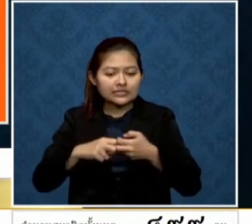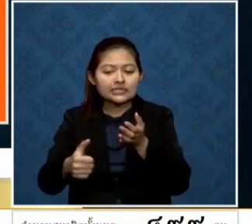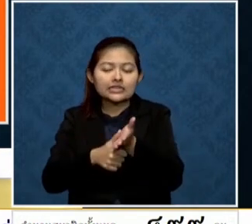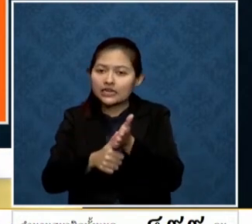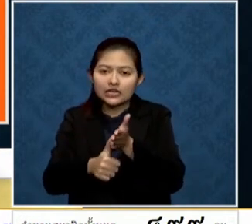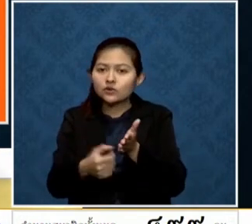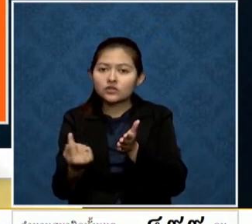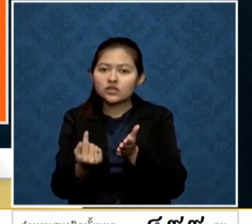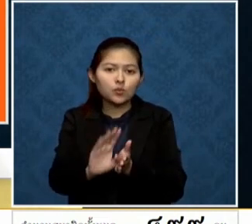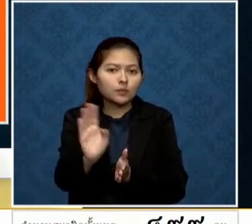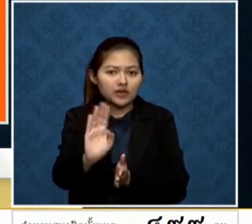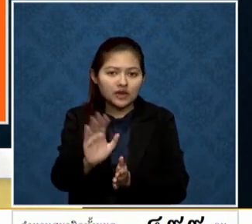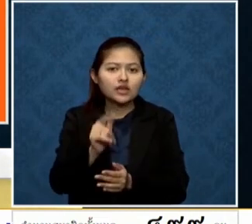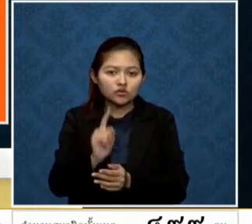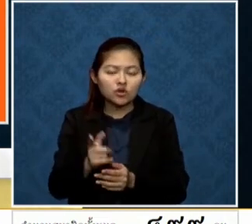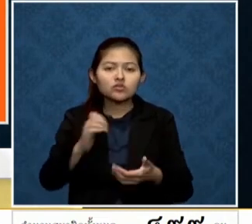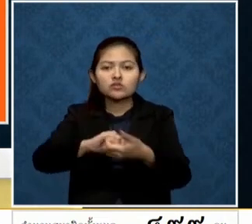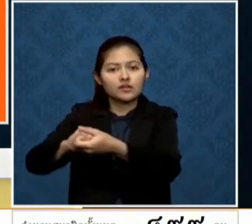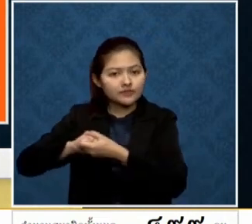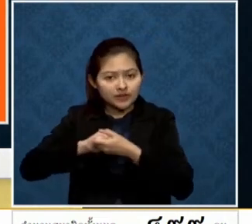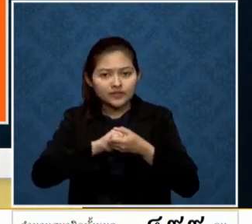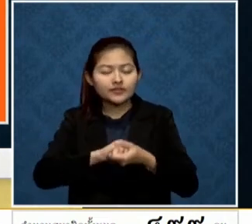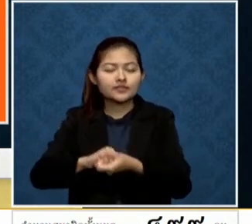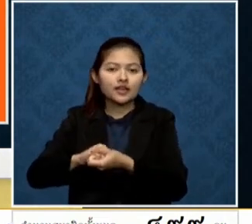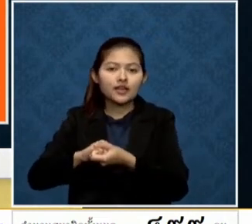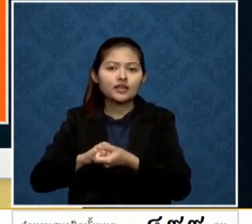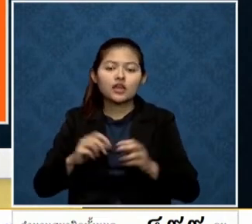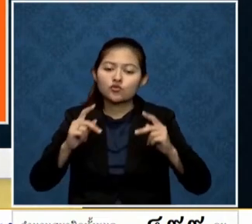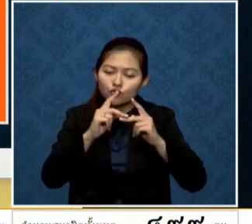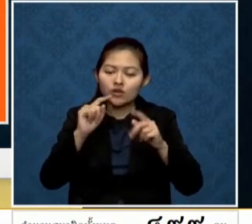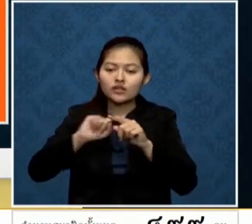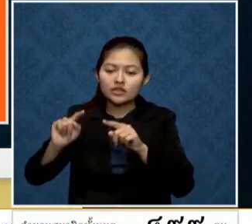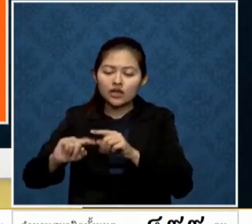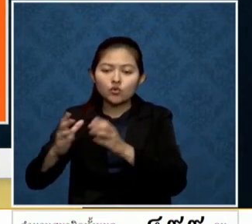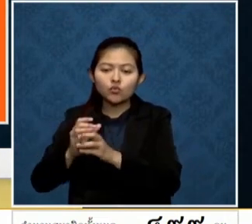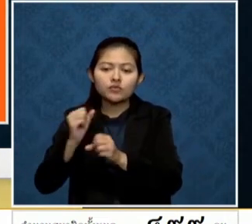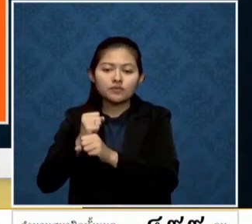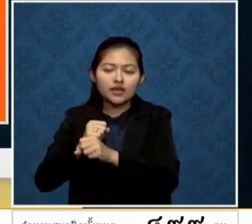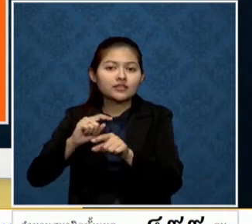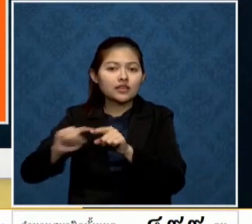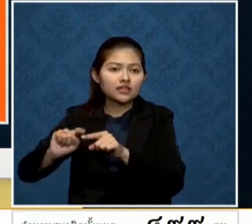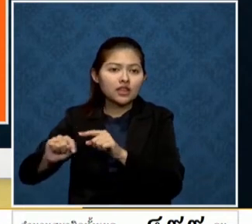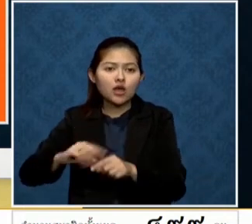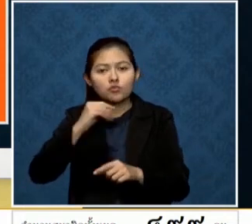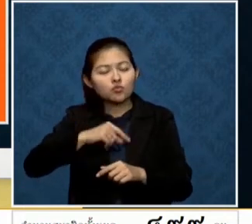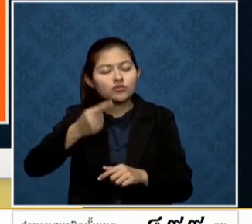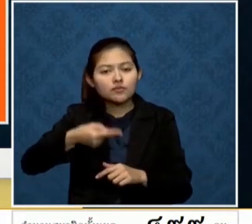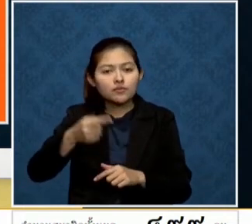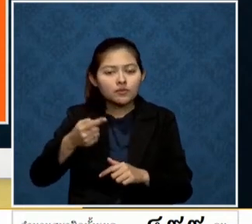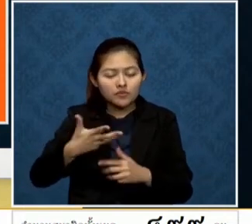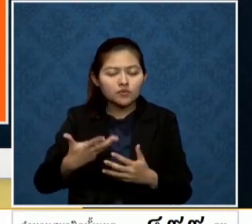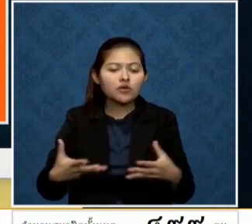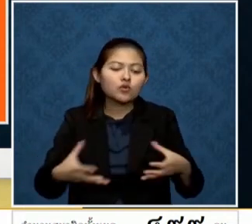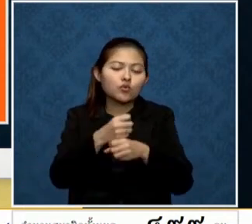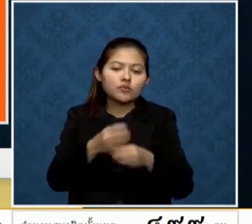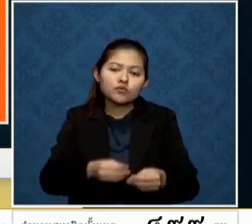นี้ได้เราจำเป็นอย่างยิ่งที่จะต้องมาจับมือร่วมกันหลายๆกระทรวงนะคะเราพูดมาซ้อมแล้วซ้อมอีกเราคงจะพูดแค่ในสภาแล้วส่งต่อไปหน่วย